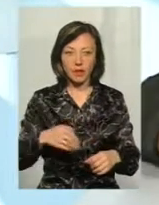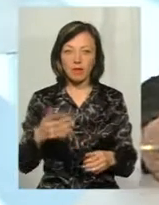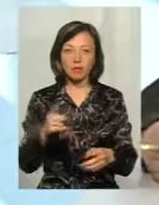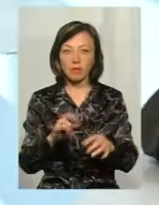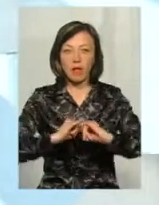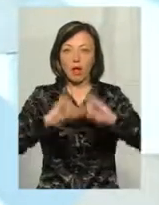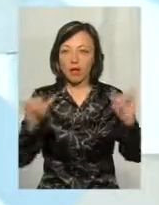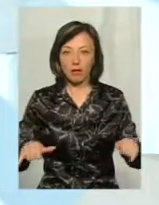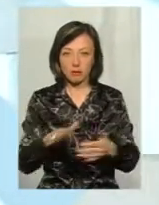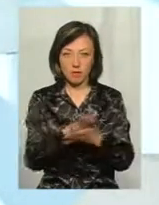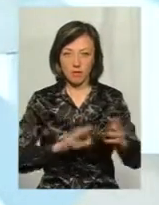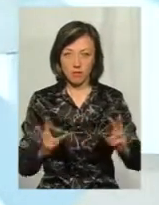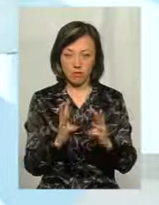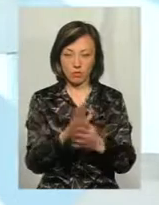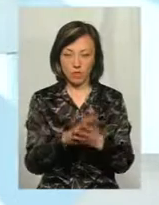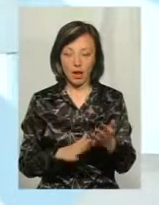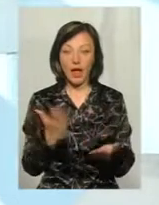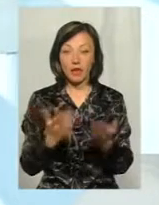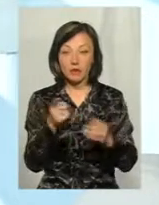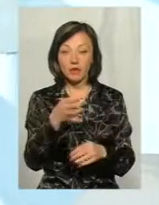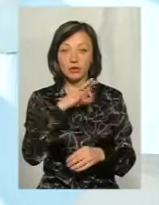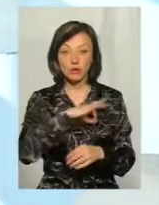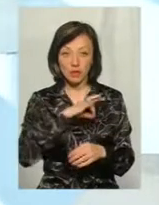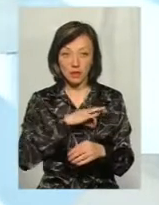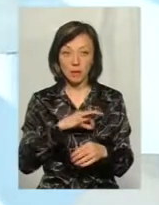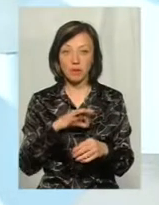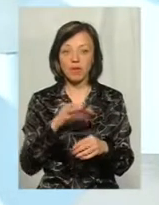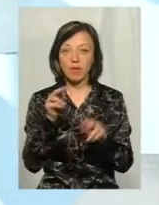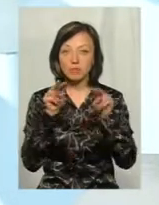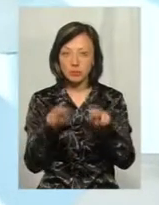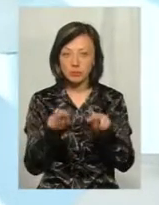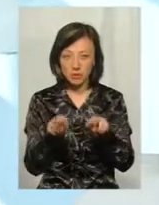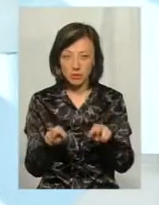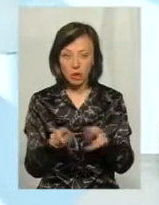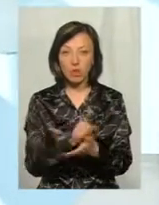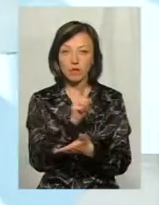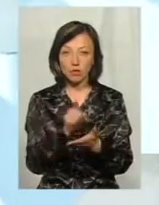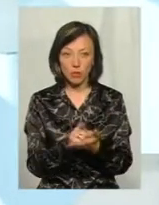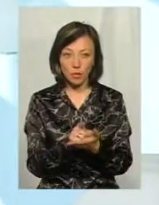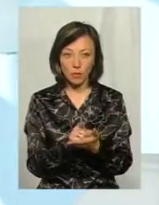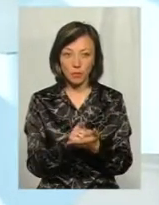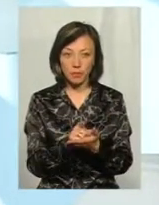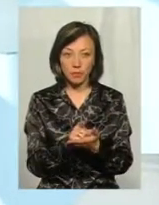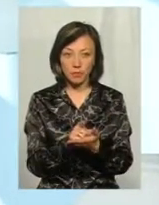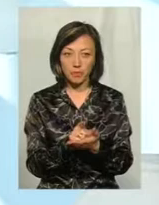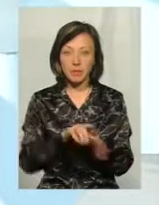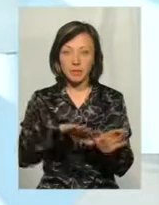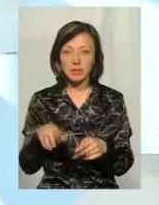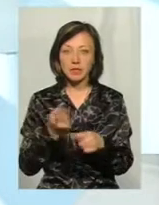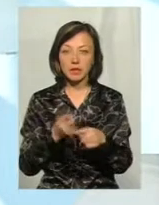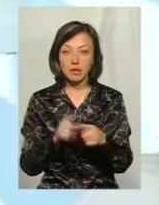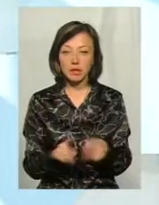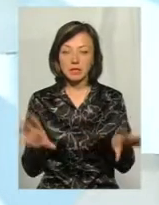воно не розповсюдилось на дальшу ділянку. Да. Якщо ви вже скористувалися під пильним вашим наглядом, то обов'язково після того